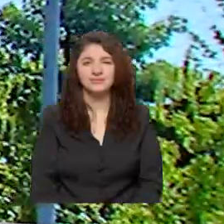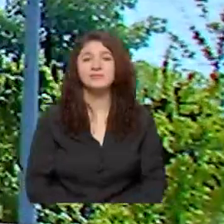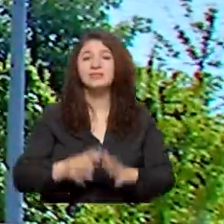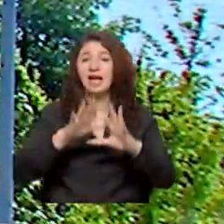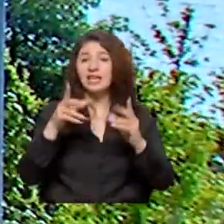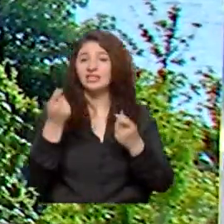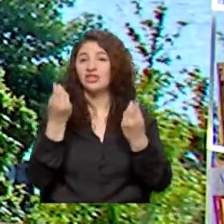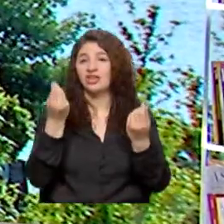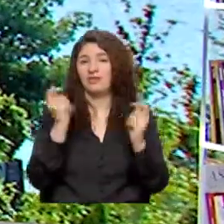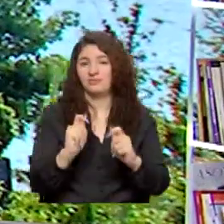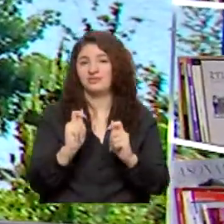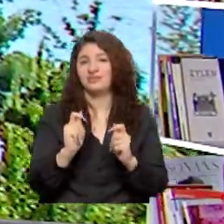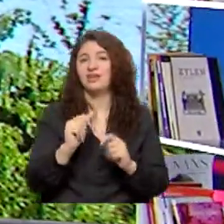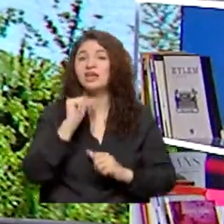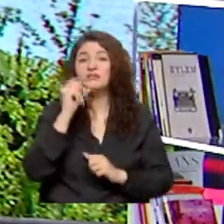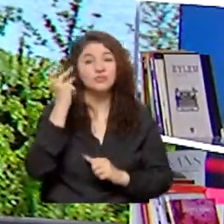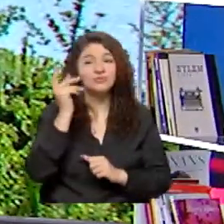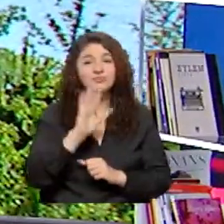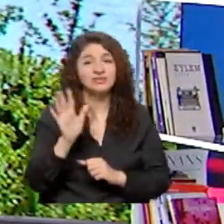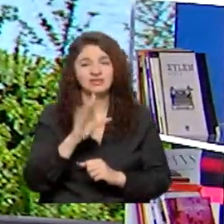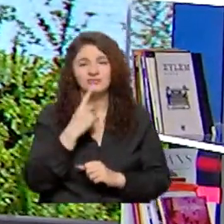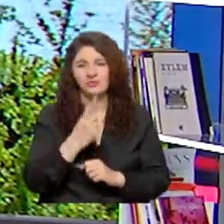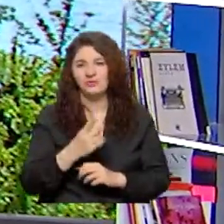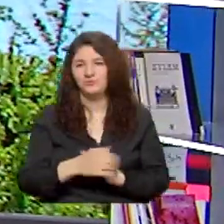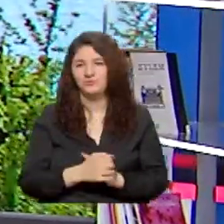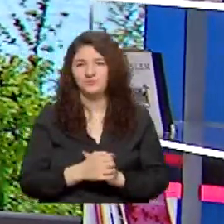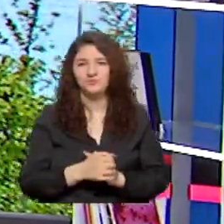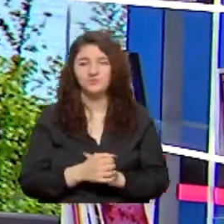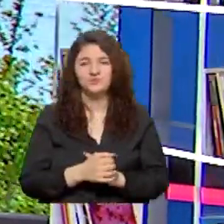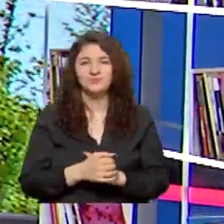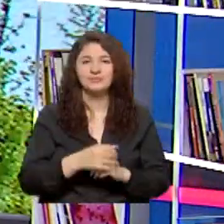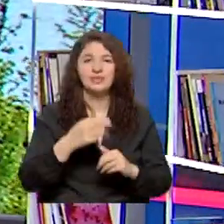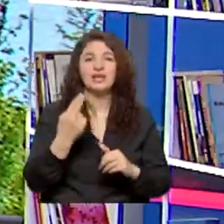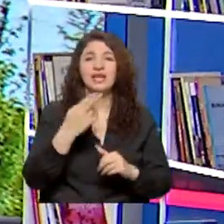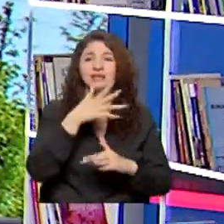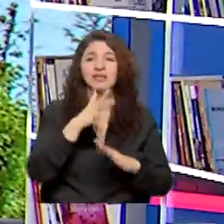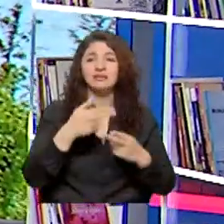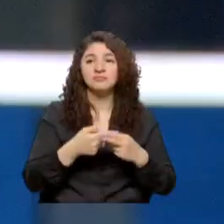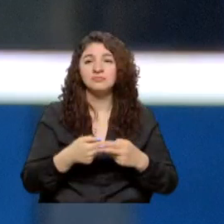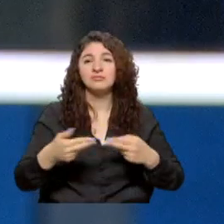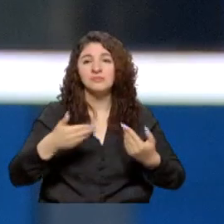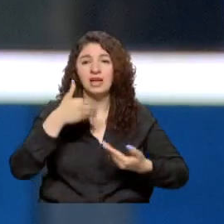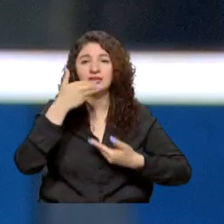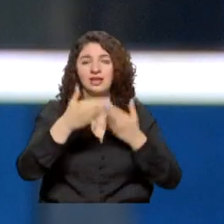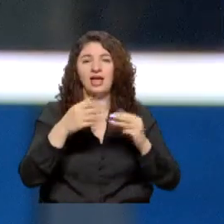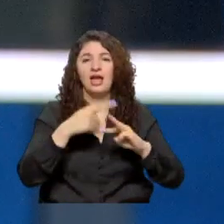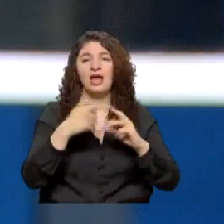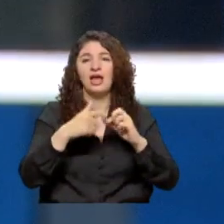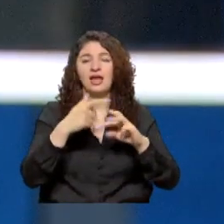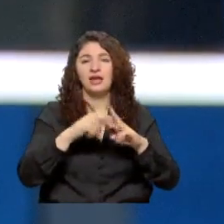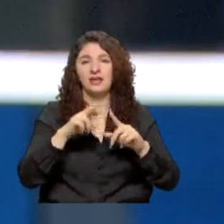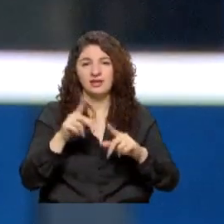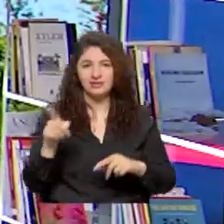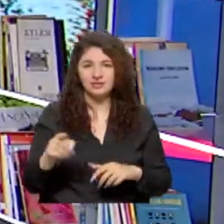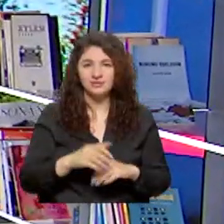Herkes işini yapsın kimse unutmasın diyoruz 7 Deniz'in Masalı Eren ince